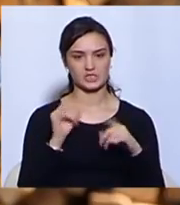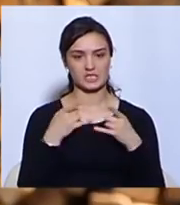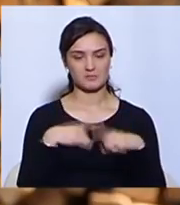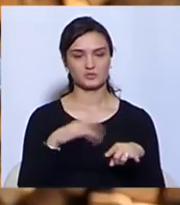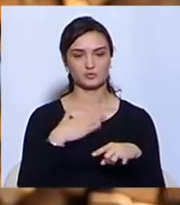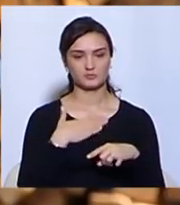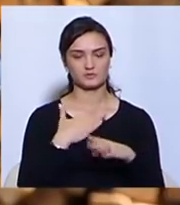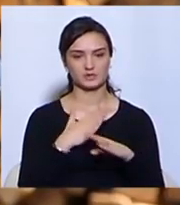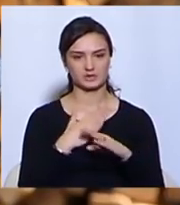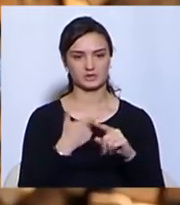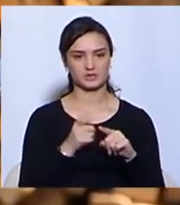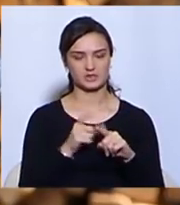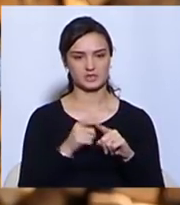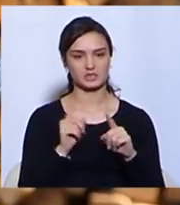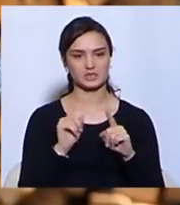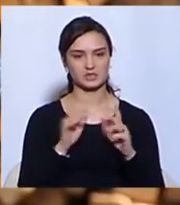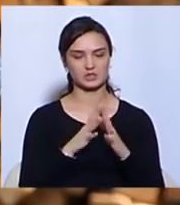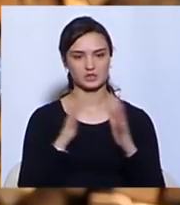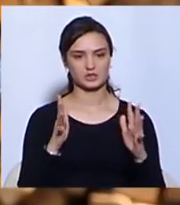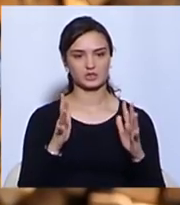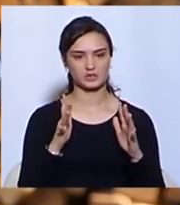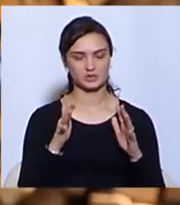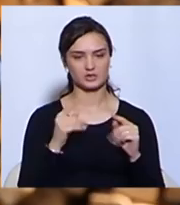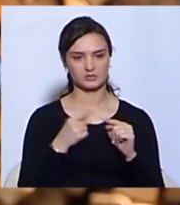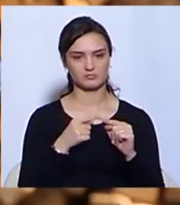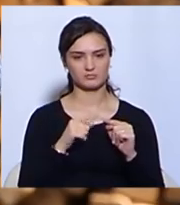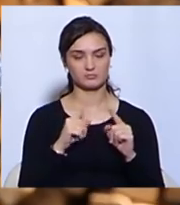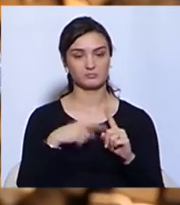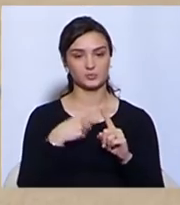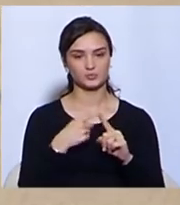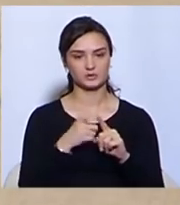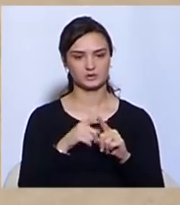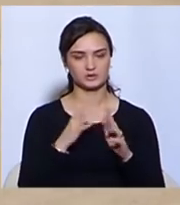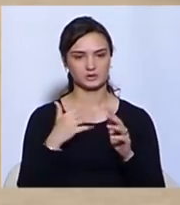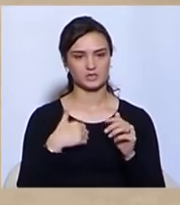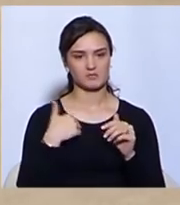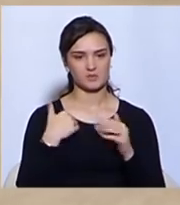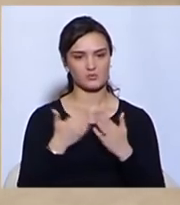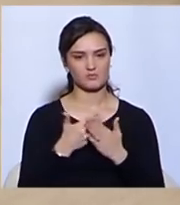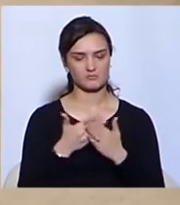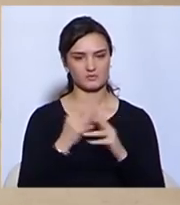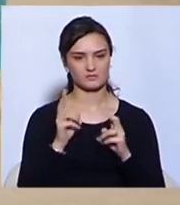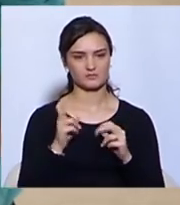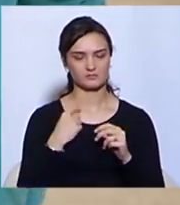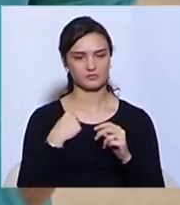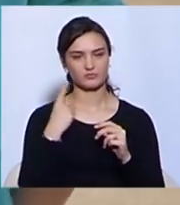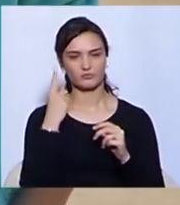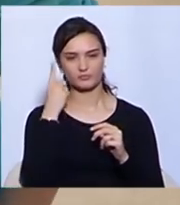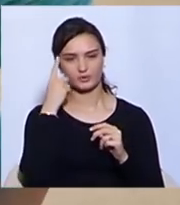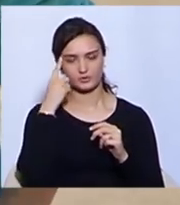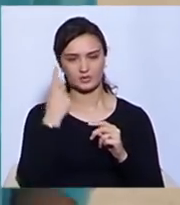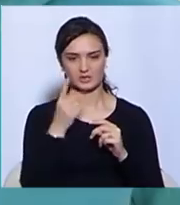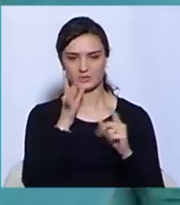დაბადება არის ჩემთვის გარკვეულწილად რაღაცა ძალიან დიდი ტვირთიც და პლუს კიდევ ძალიან საამაყო ამბავიც. რომ დავფიქრდები,